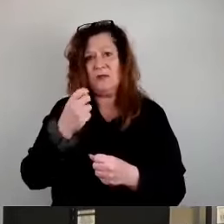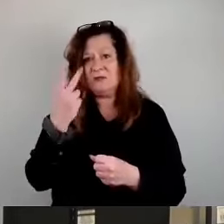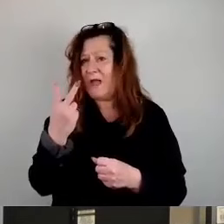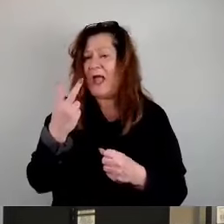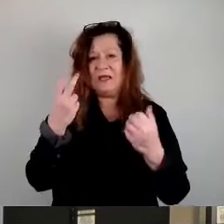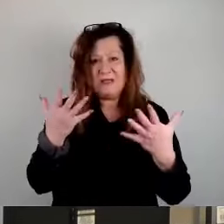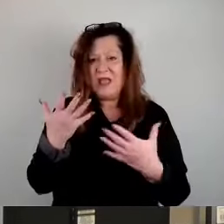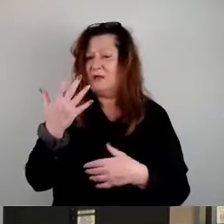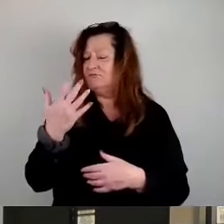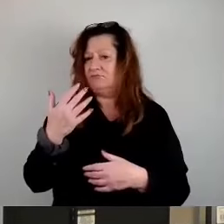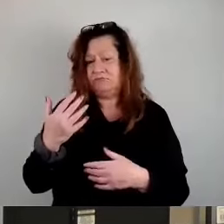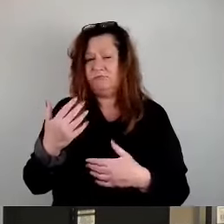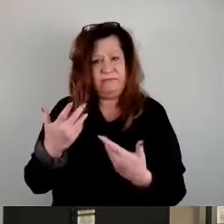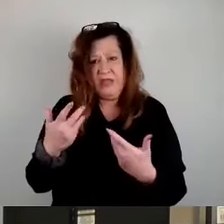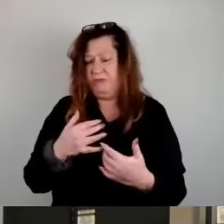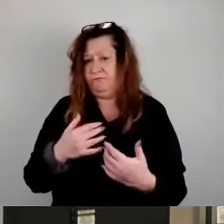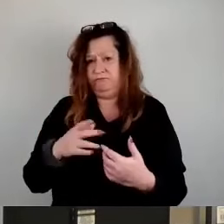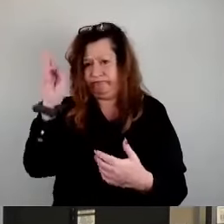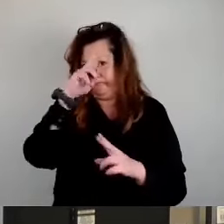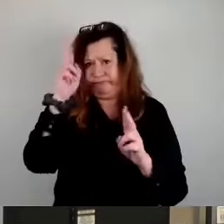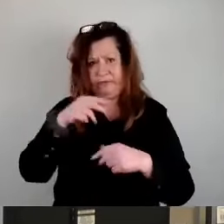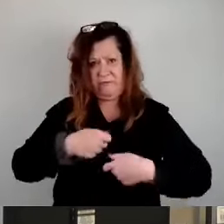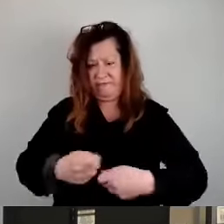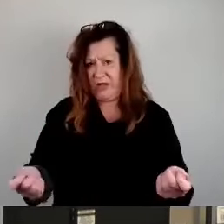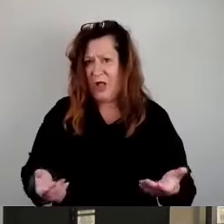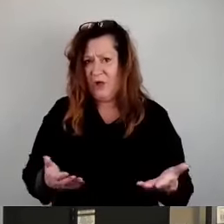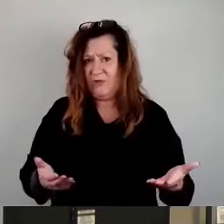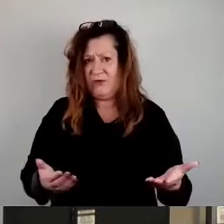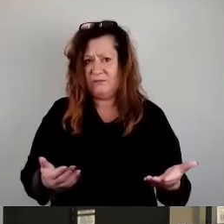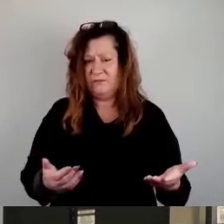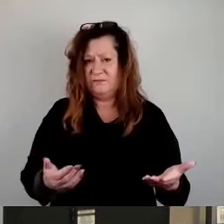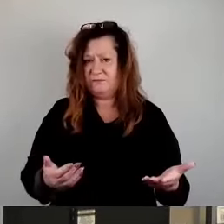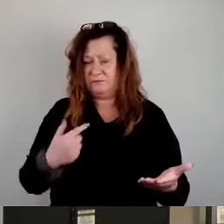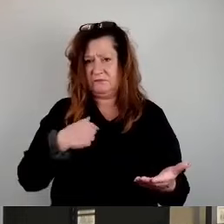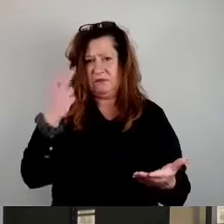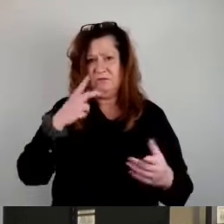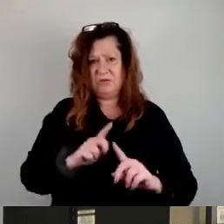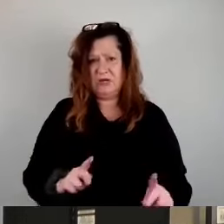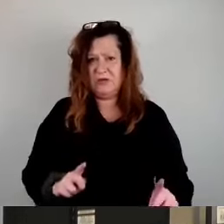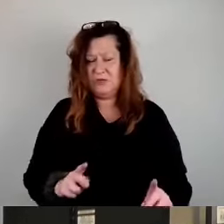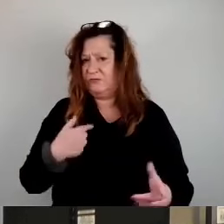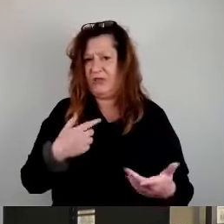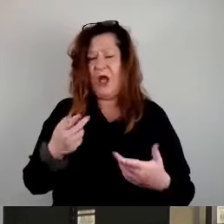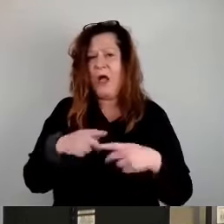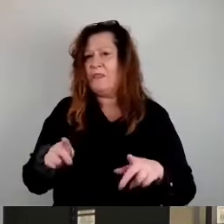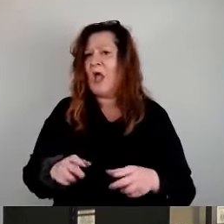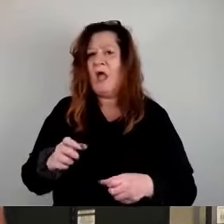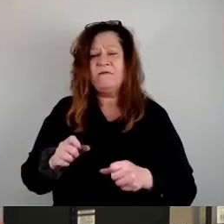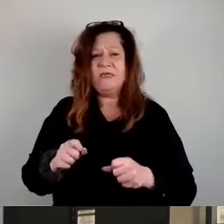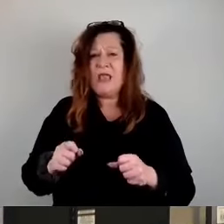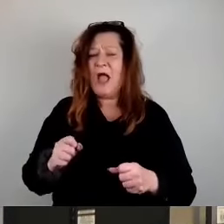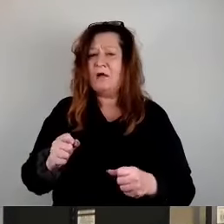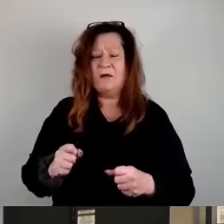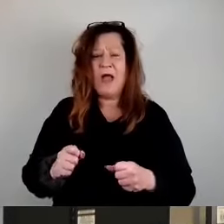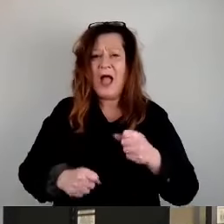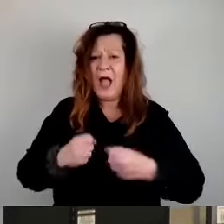irgendeine Heuschrecke verkauft werdet und dann kommen wir da irgendwie wieder eine Waschstraße drauf oder einen Einkaufsmarkt, einen Netto oder